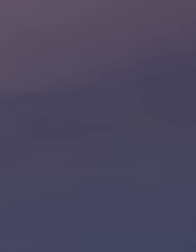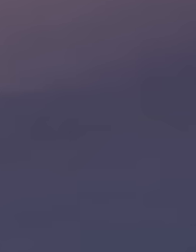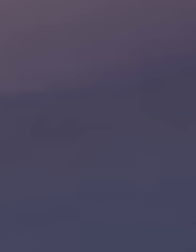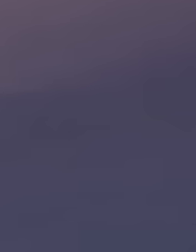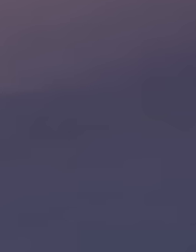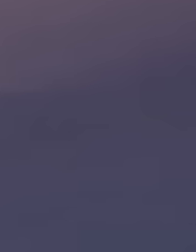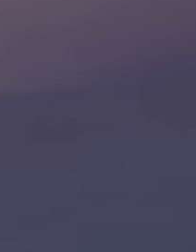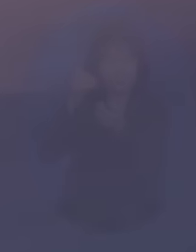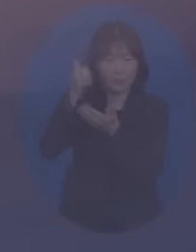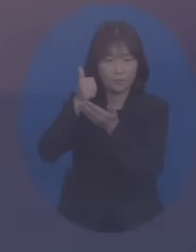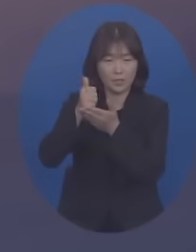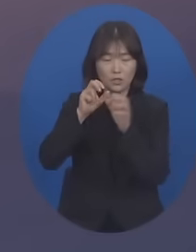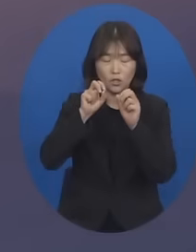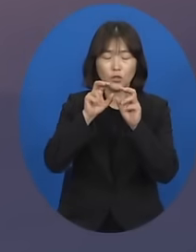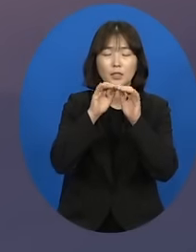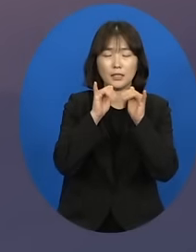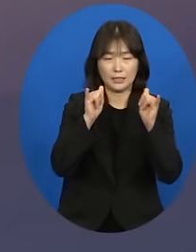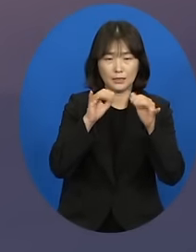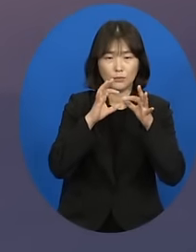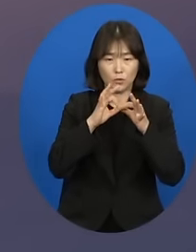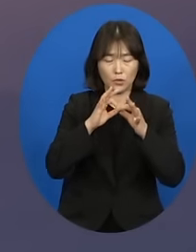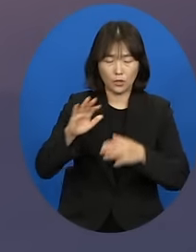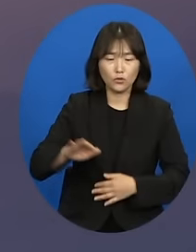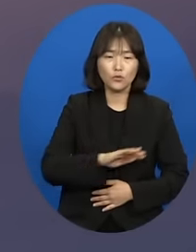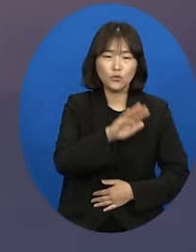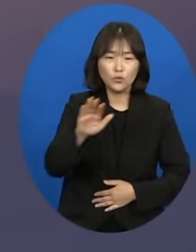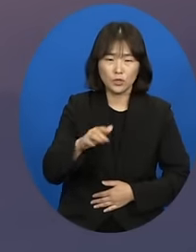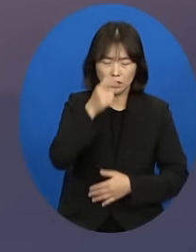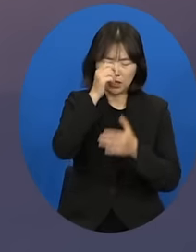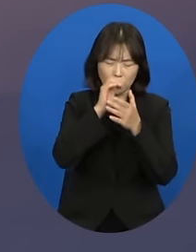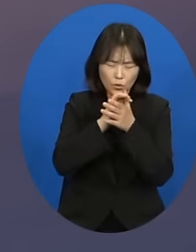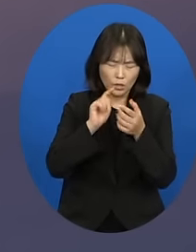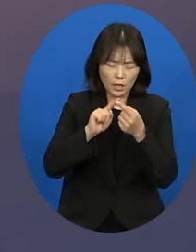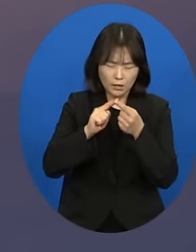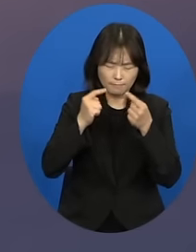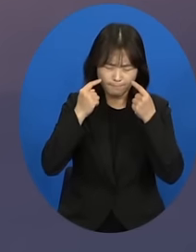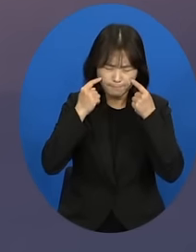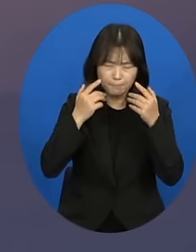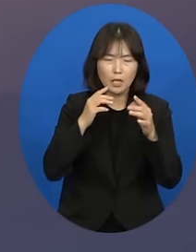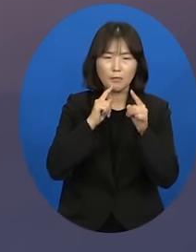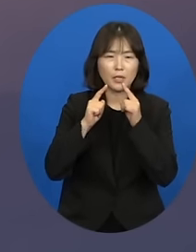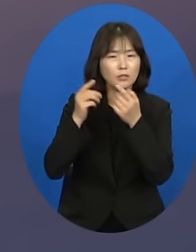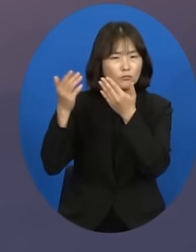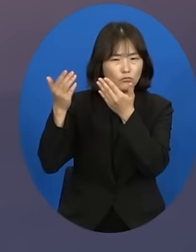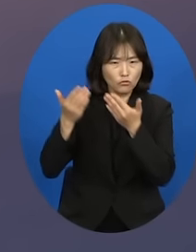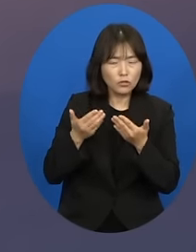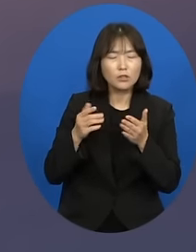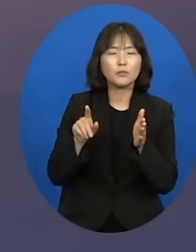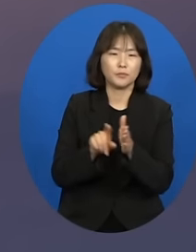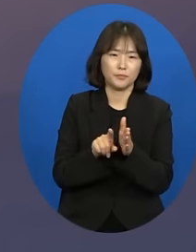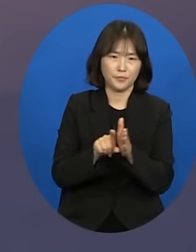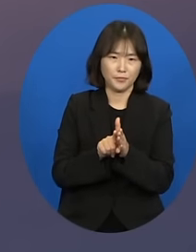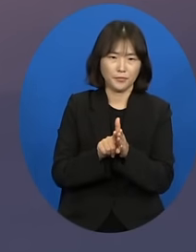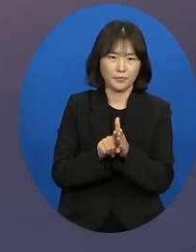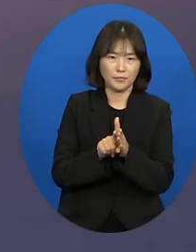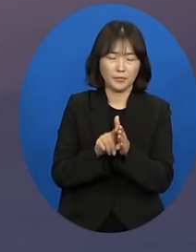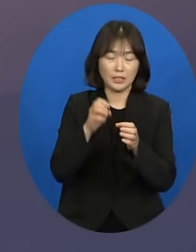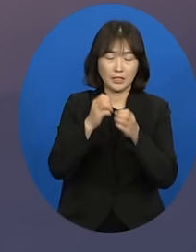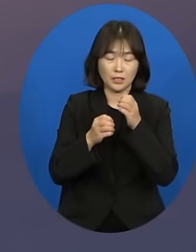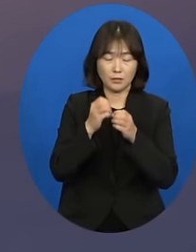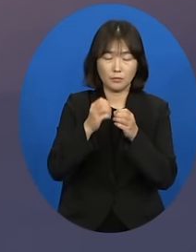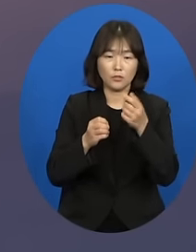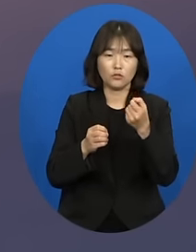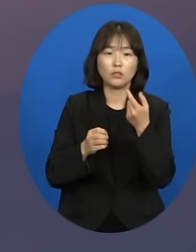저는 하나님께서 선교사님을 통하여 우리에게 기도에 대하여 분명히 말씀하신다고 믿습니다. 시편